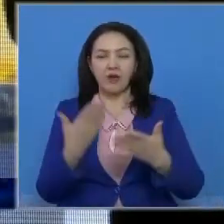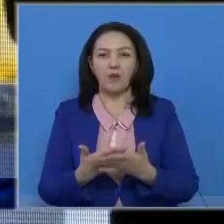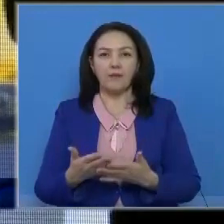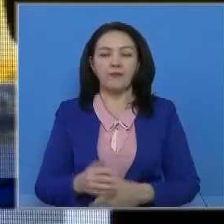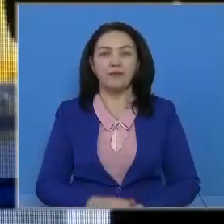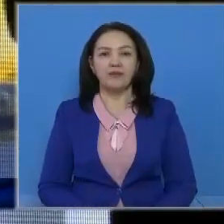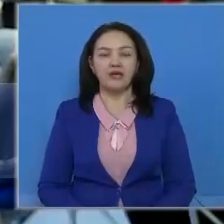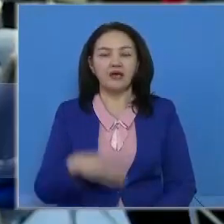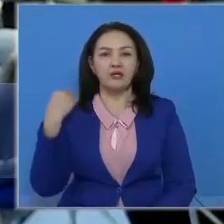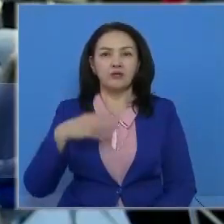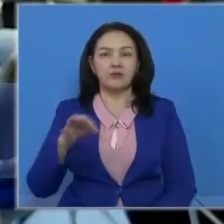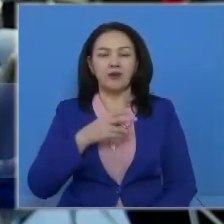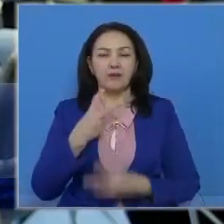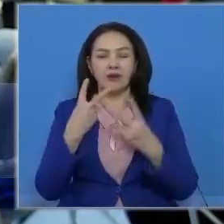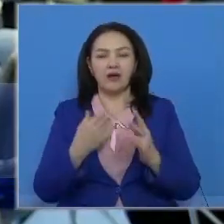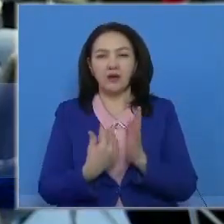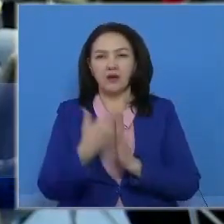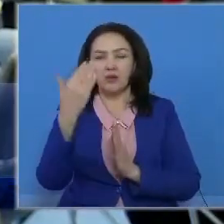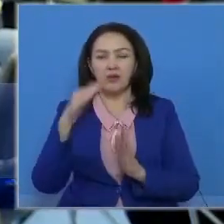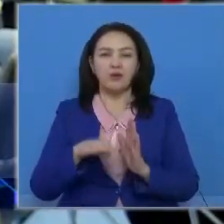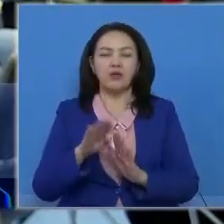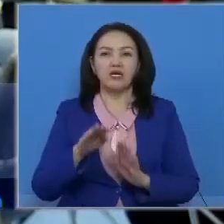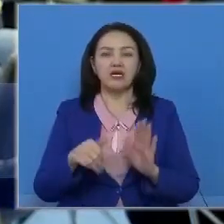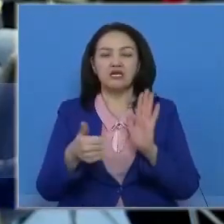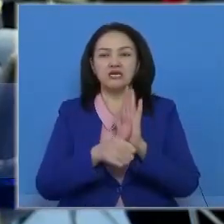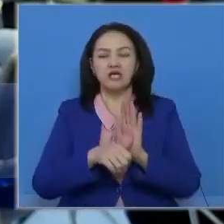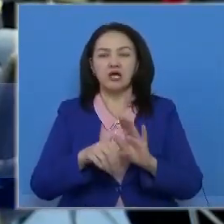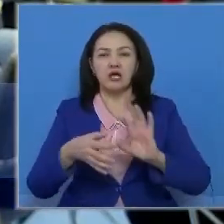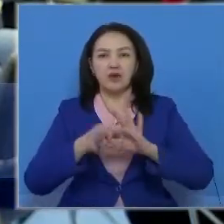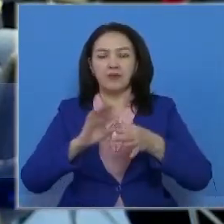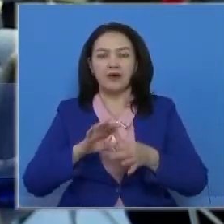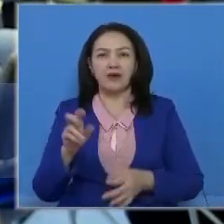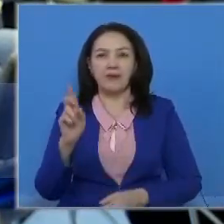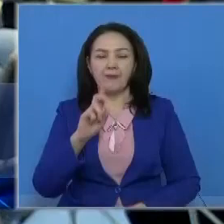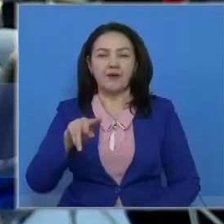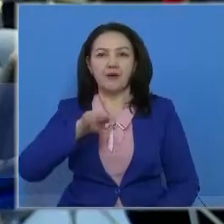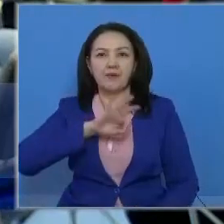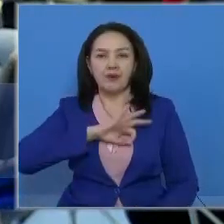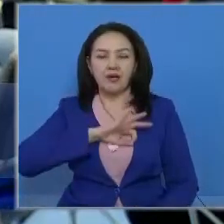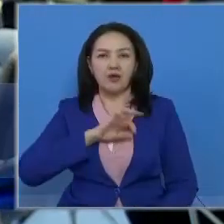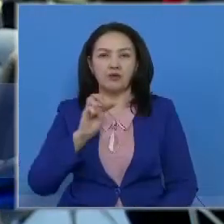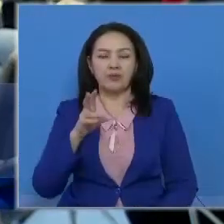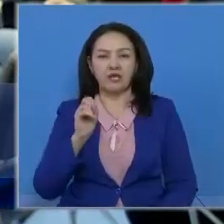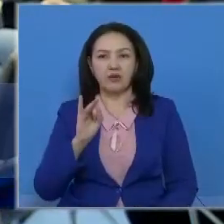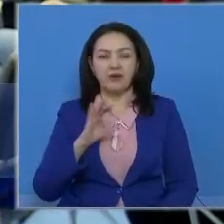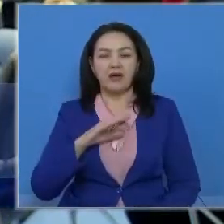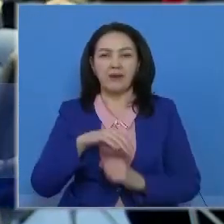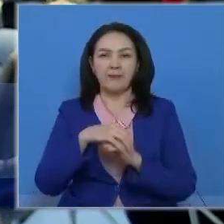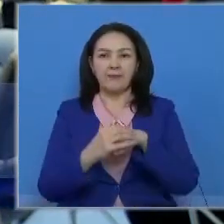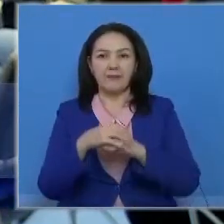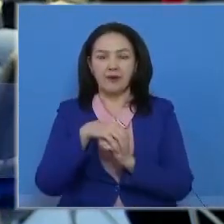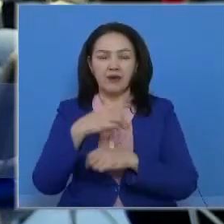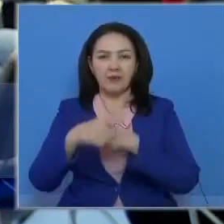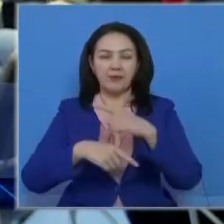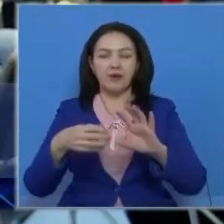на селе. Тюменская область показала рекордные 6 олимпийских лицензий и бронзовую медаль по вольной борьбе Нурислама Санаева. На